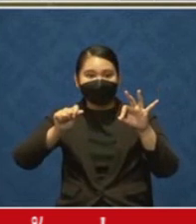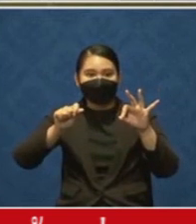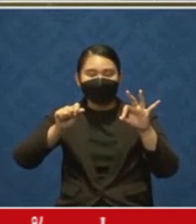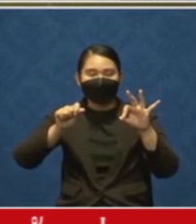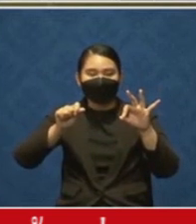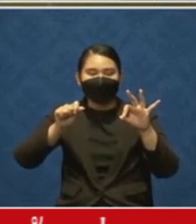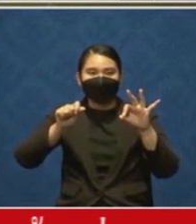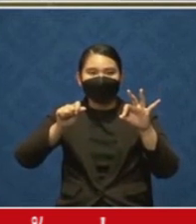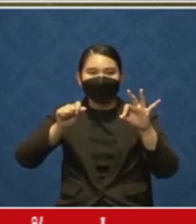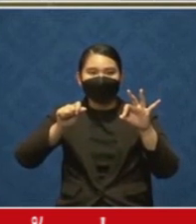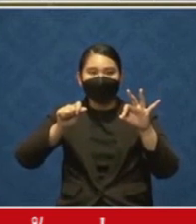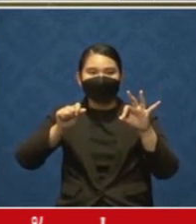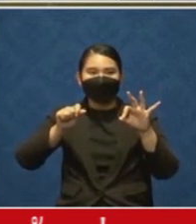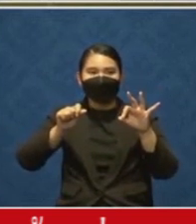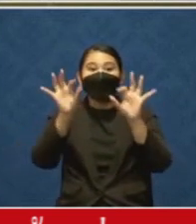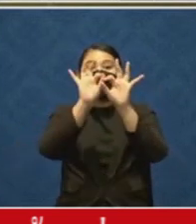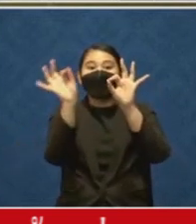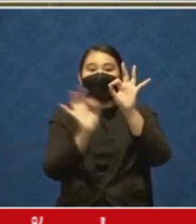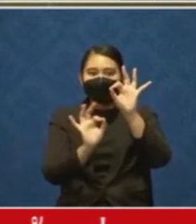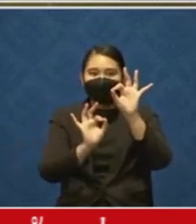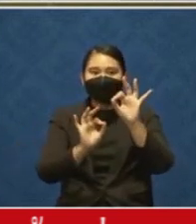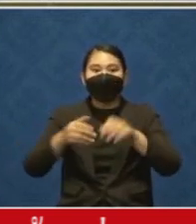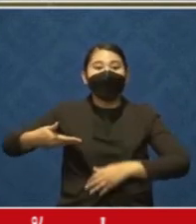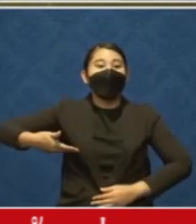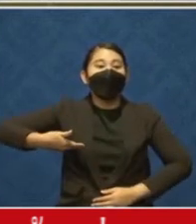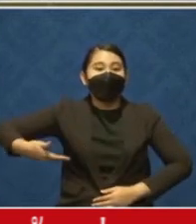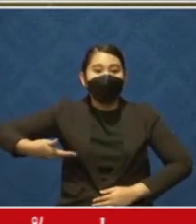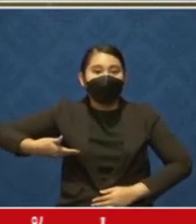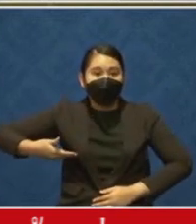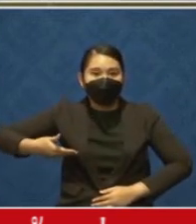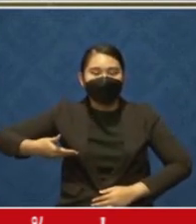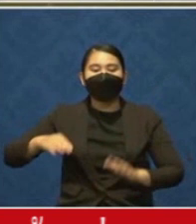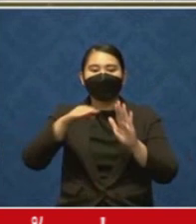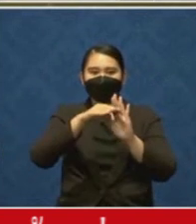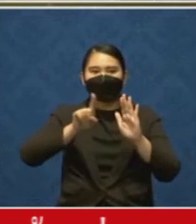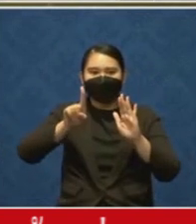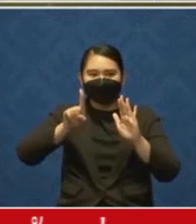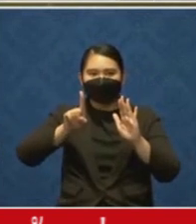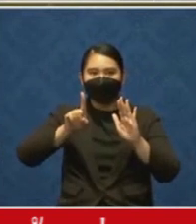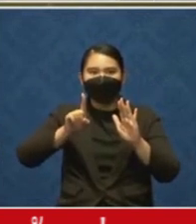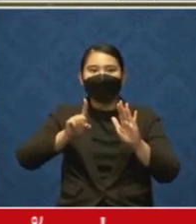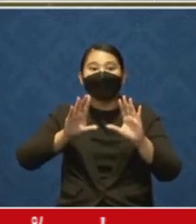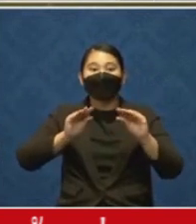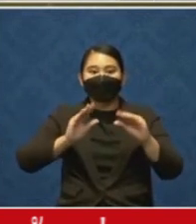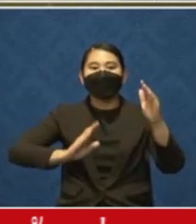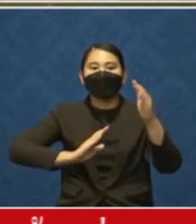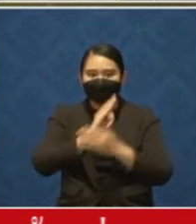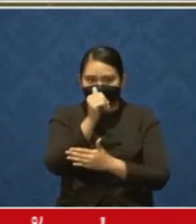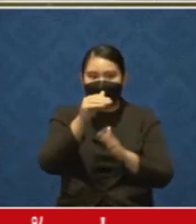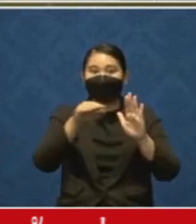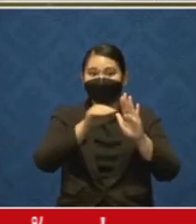นี่ยในคำขอนะครับที่รับหลักการวาระ1ของสภาไป